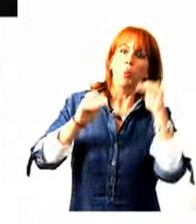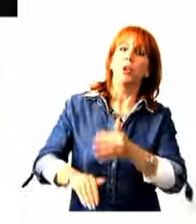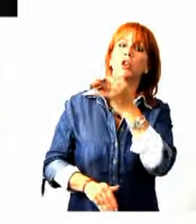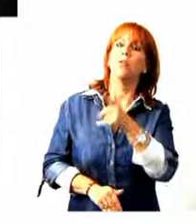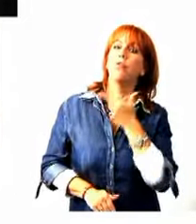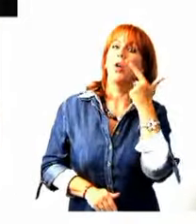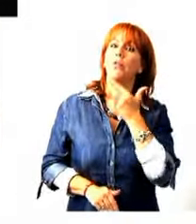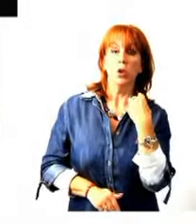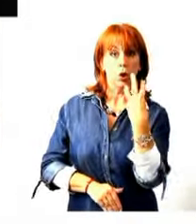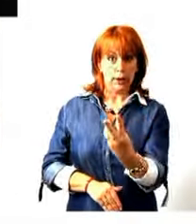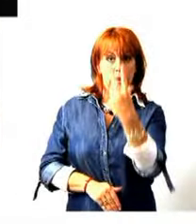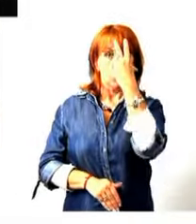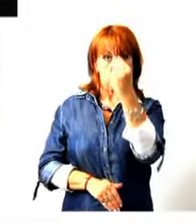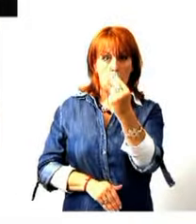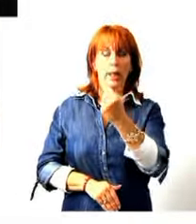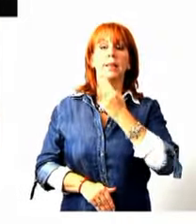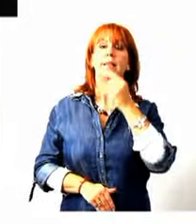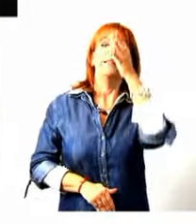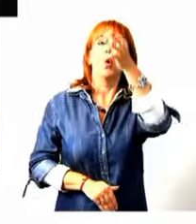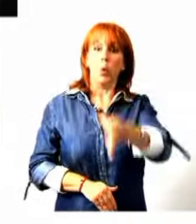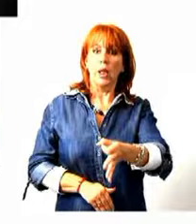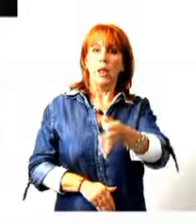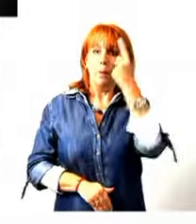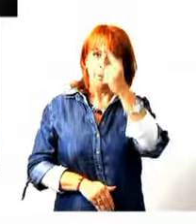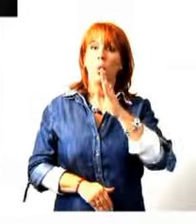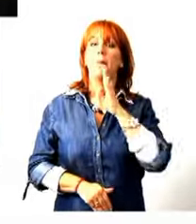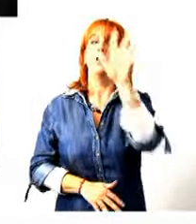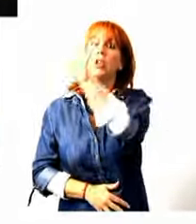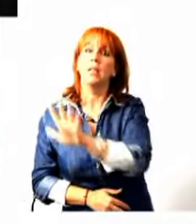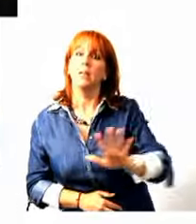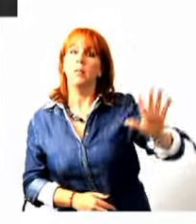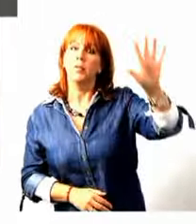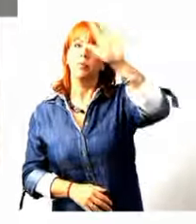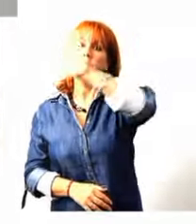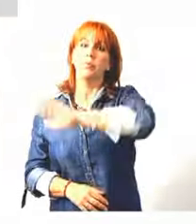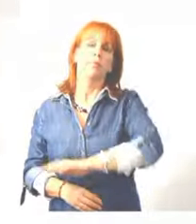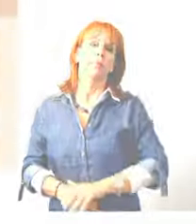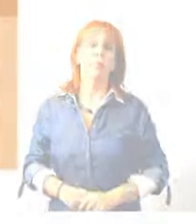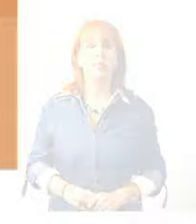des francophones. Alors le 13 juin, dites tout simplement oui à la Belgique.